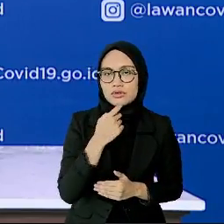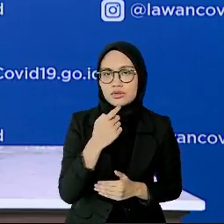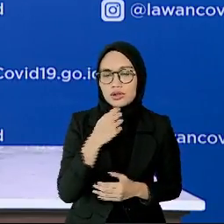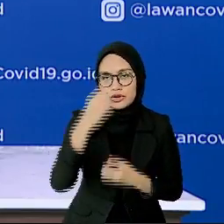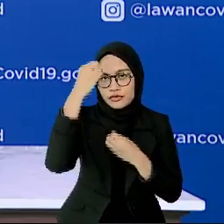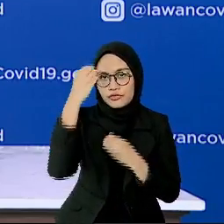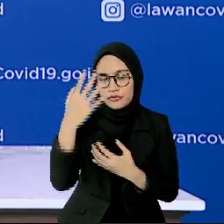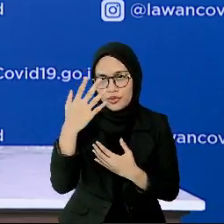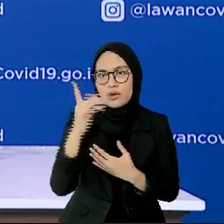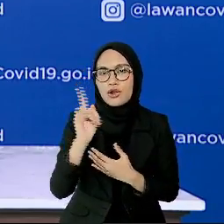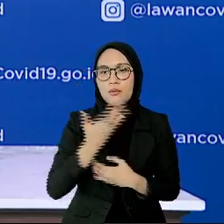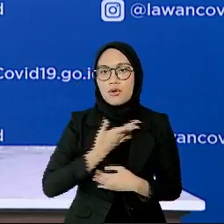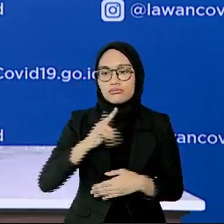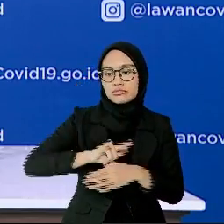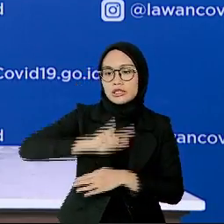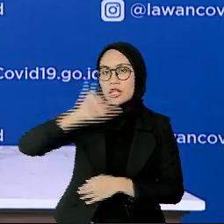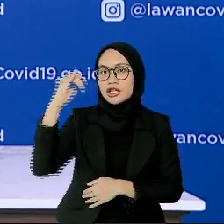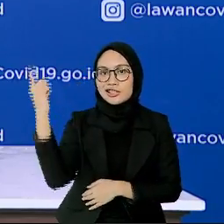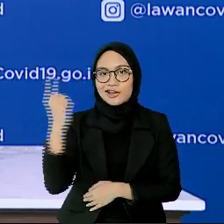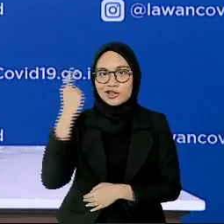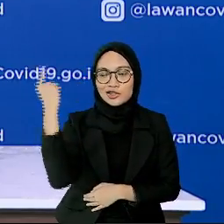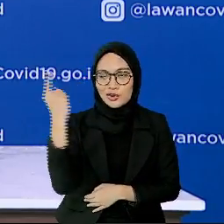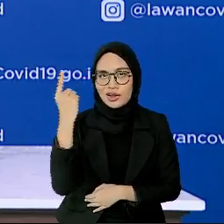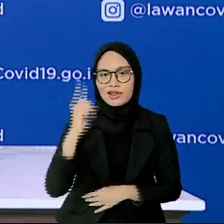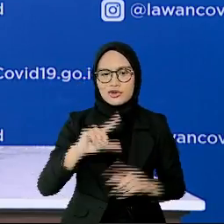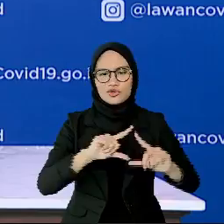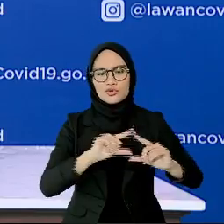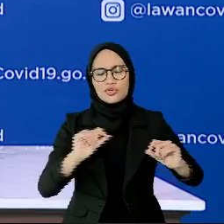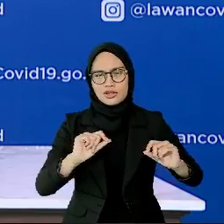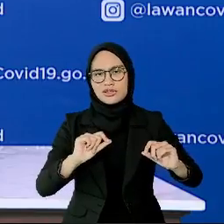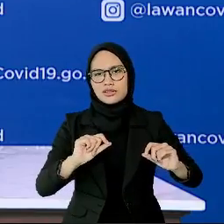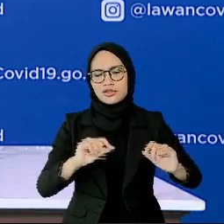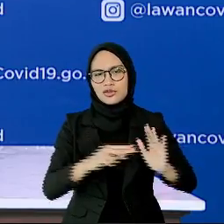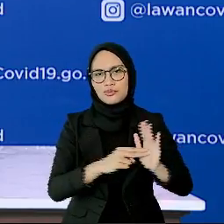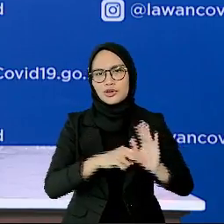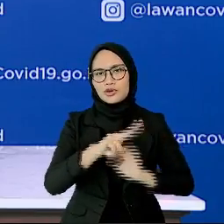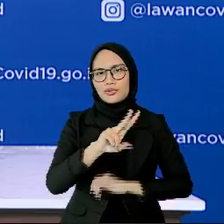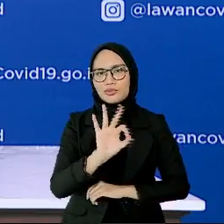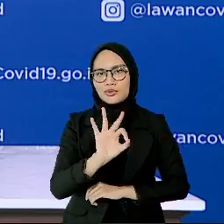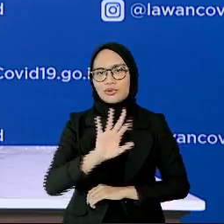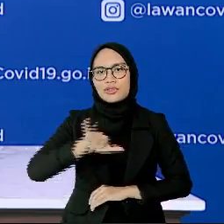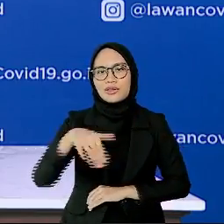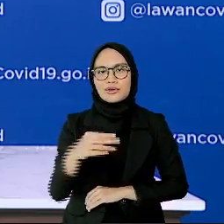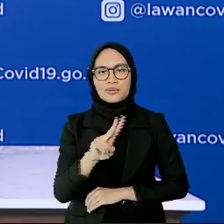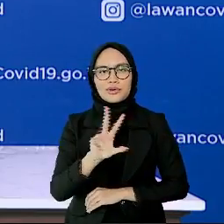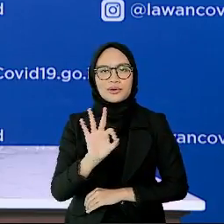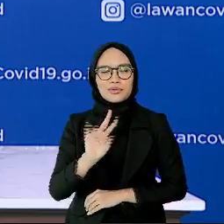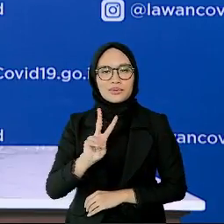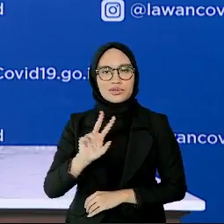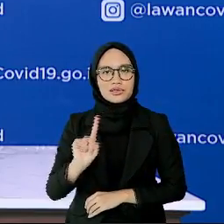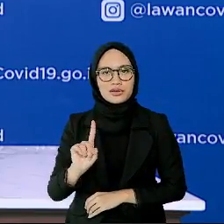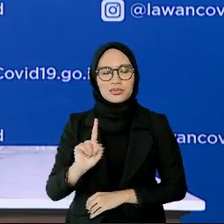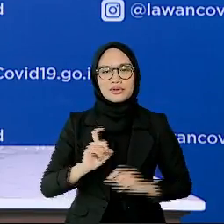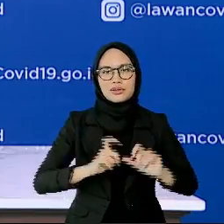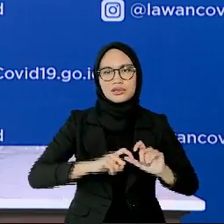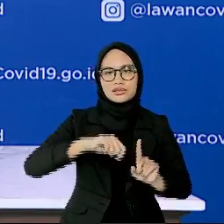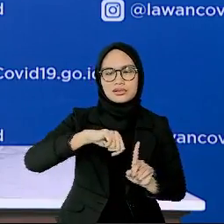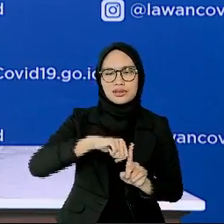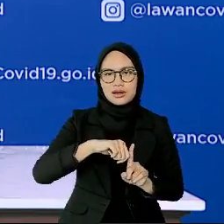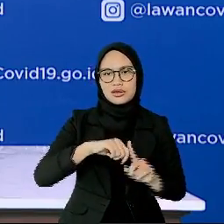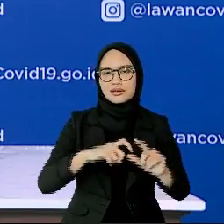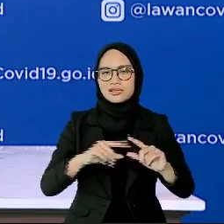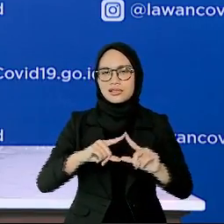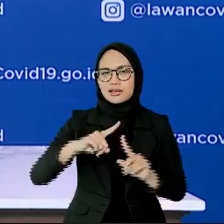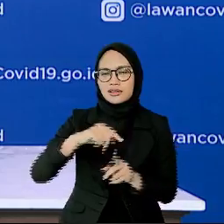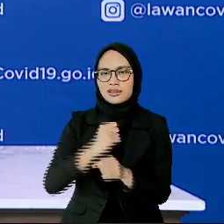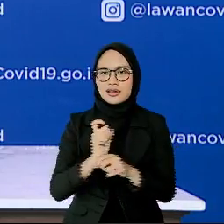terbaru berdasarkan Surat Edaran Satgas nomor 20 tahun 2021 dan SK Kasatgas